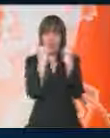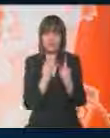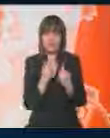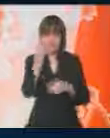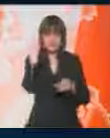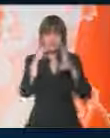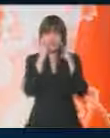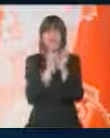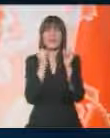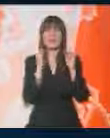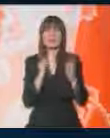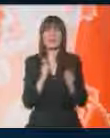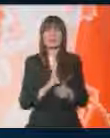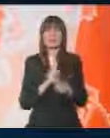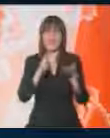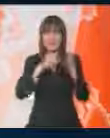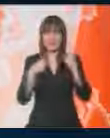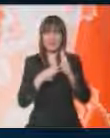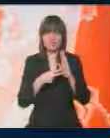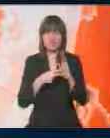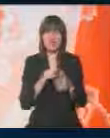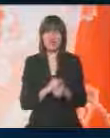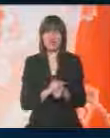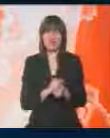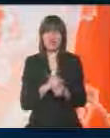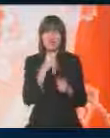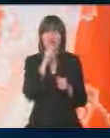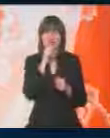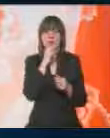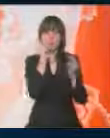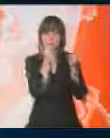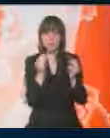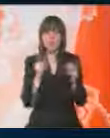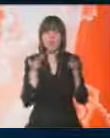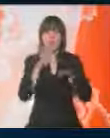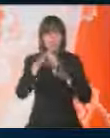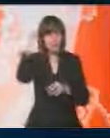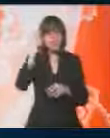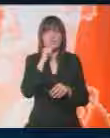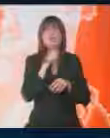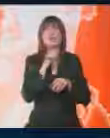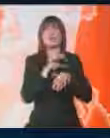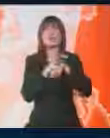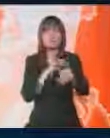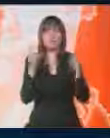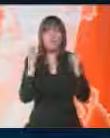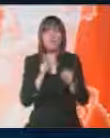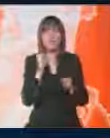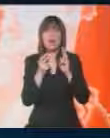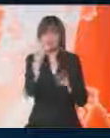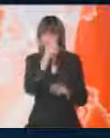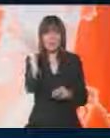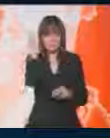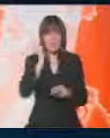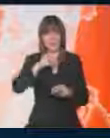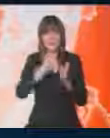svega sadašnja politička nomenklatura na Kosovu i oni koji su je doveli na vlast, kao što smo čuli, a s